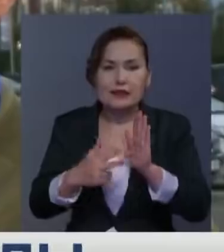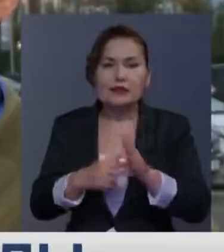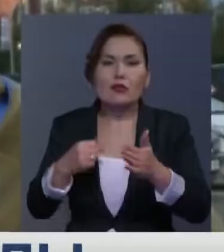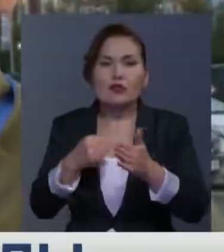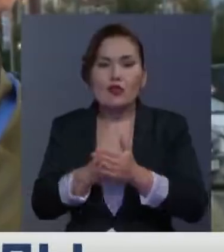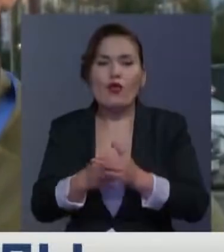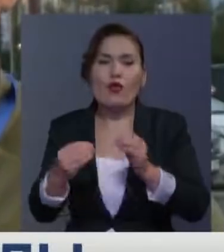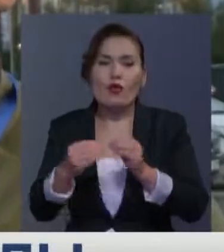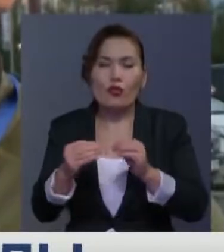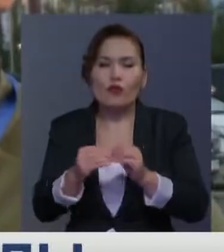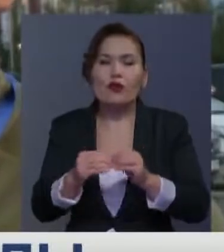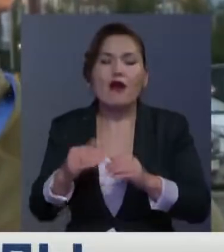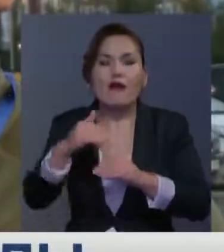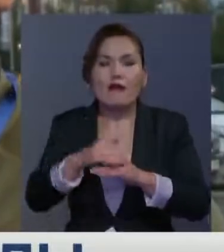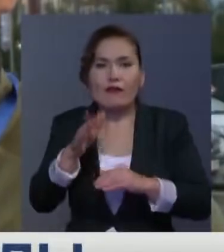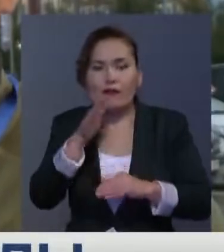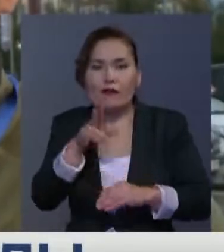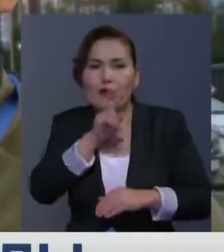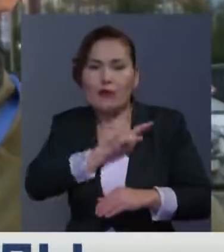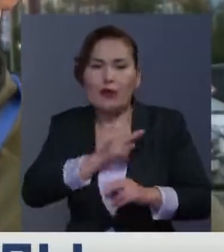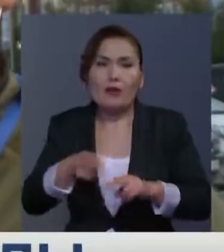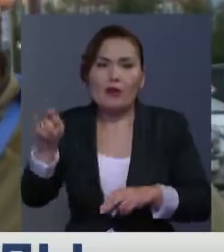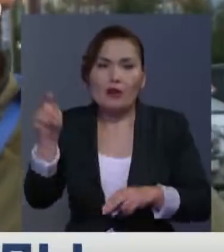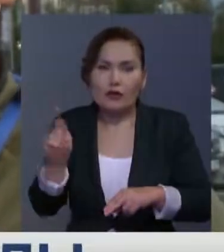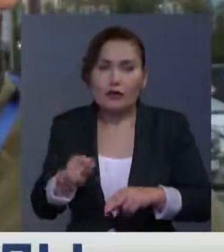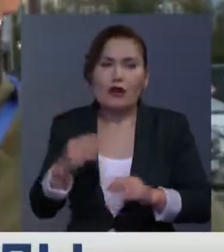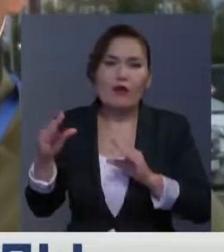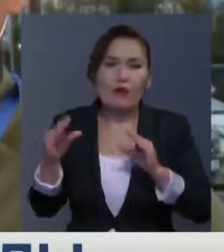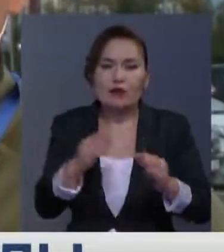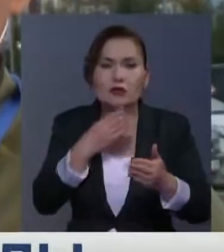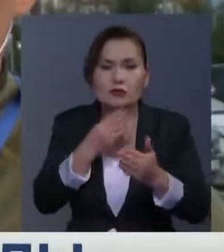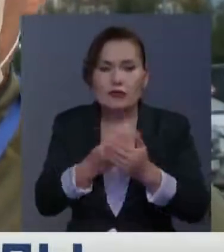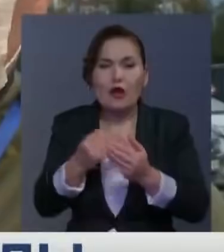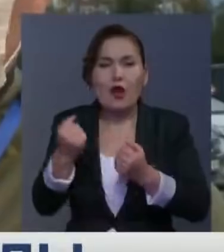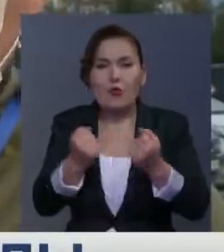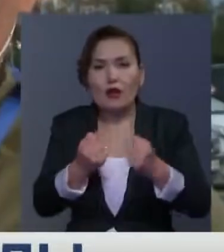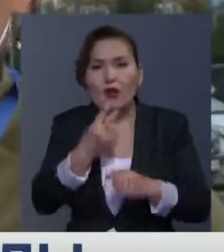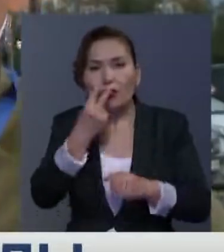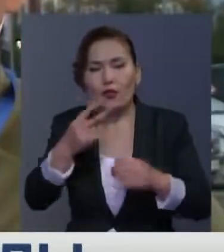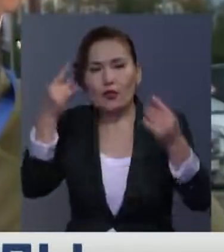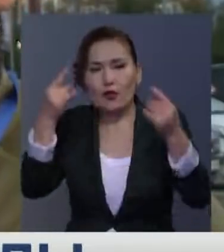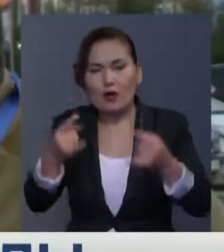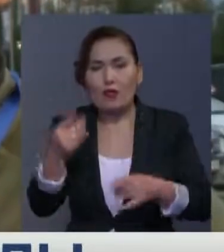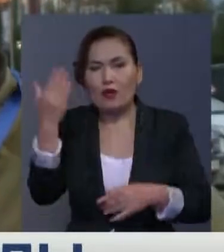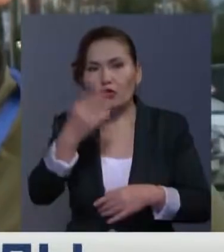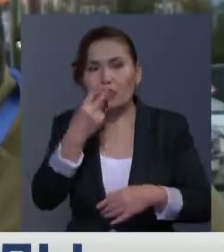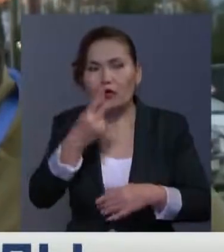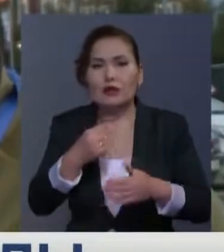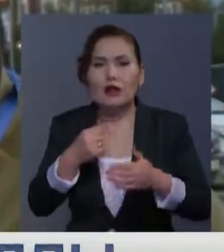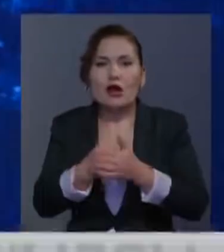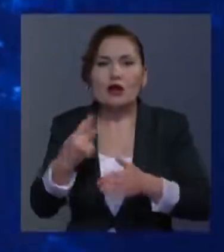10:30 кезінде осында келіп, отандық және шетелдік туындыларды тамашалай алады. Бұл шара тамыздың 22-сіне дейін